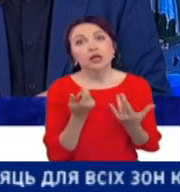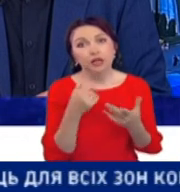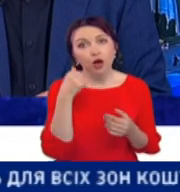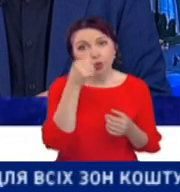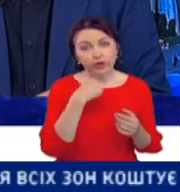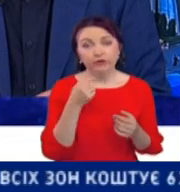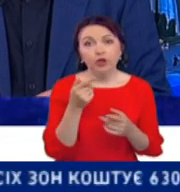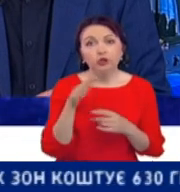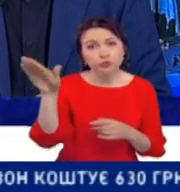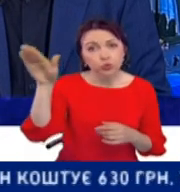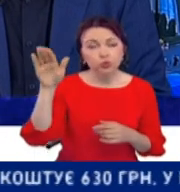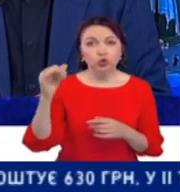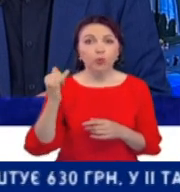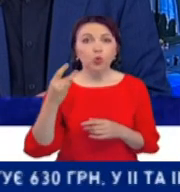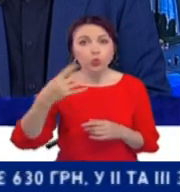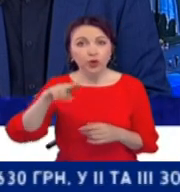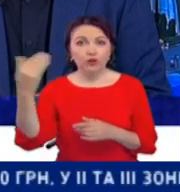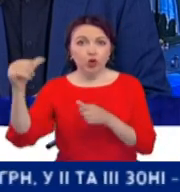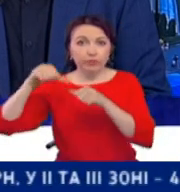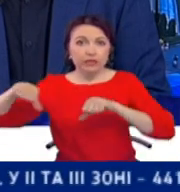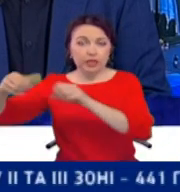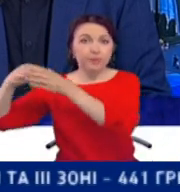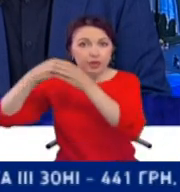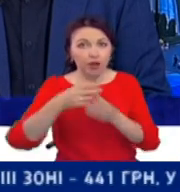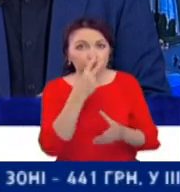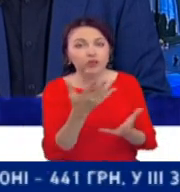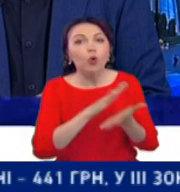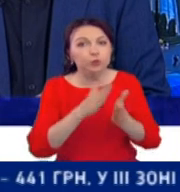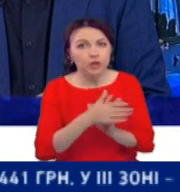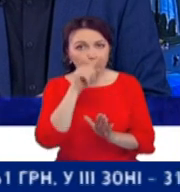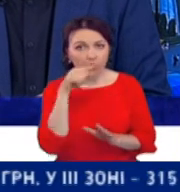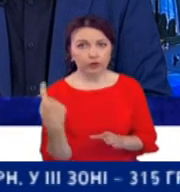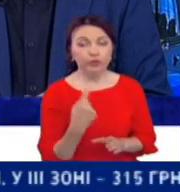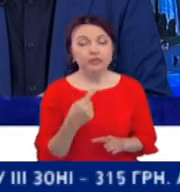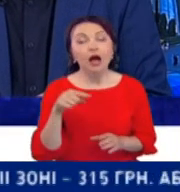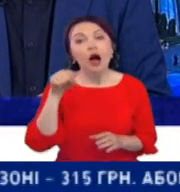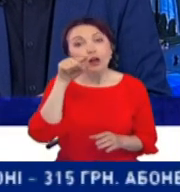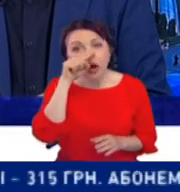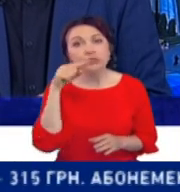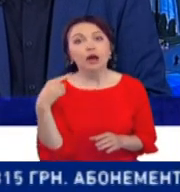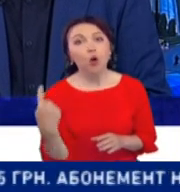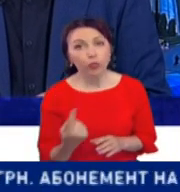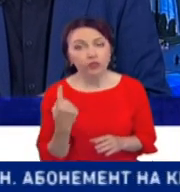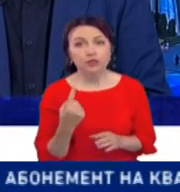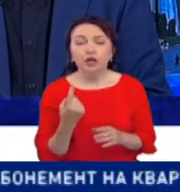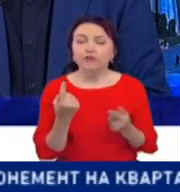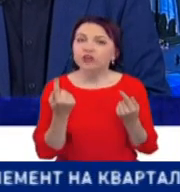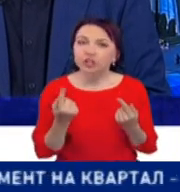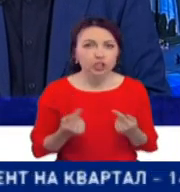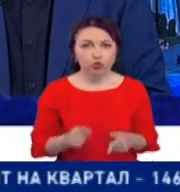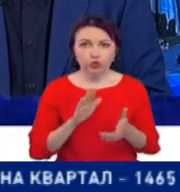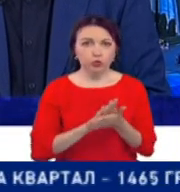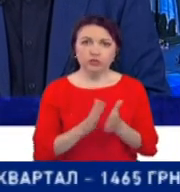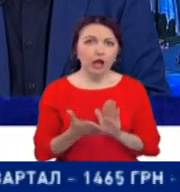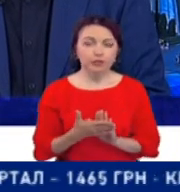урядова комісія все ж таки приїхала і подивилася, в якому стані зараз знаходиться Луганська область. А Луганська область знаходиться в надзвичайно критичному стані. Ми не